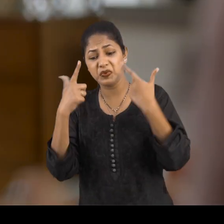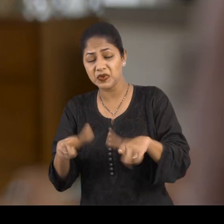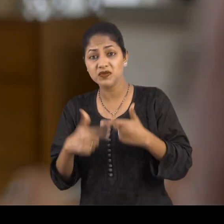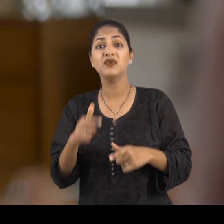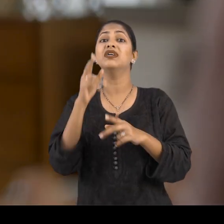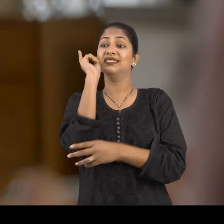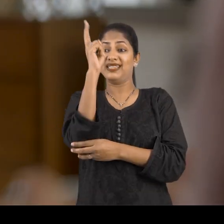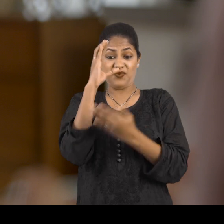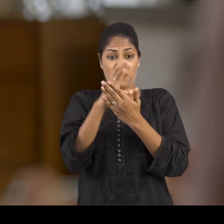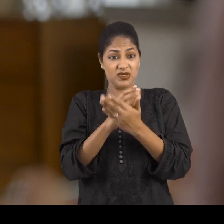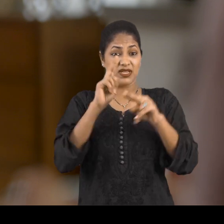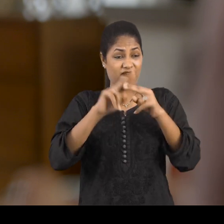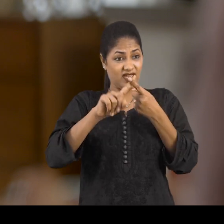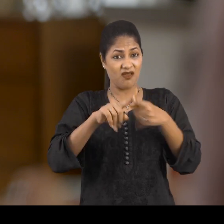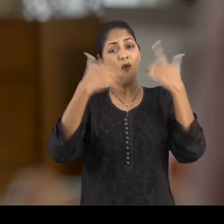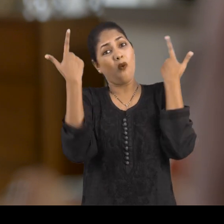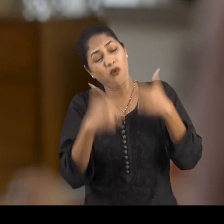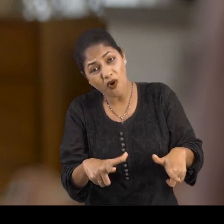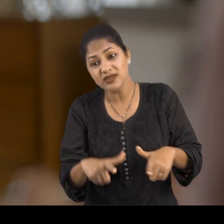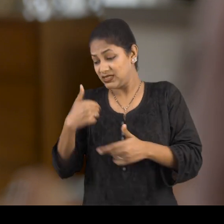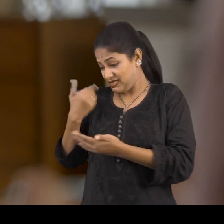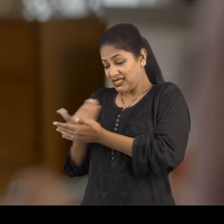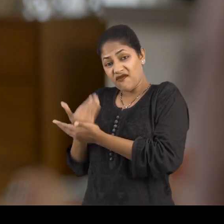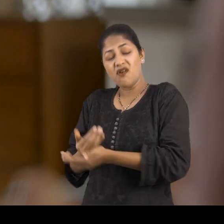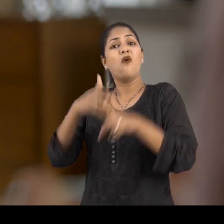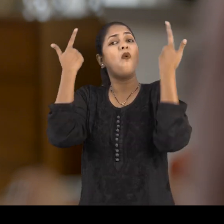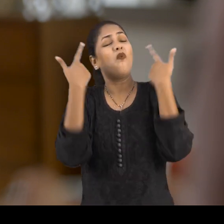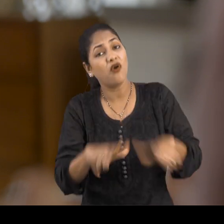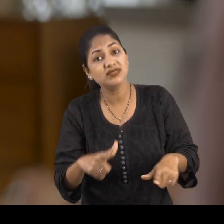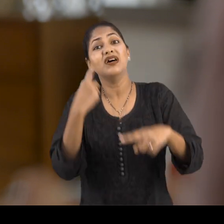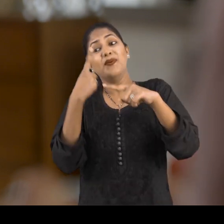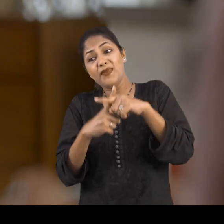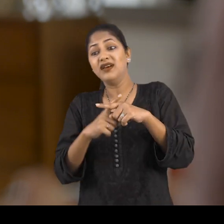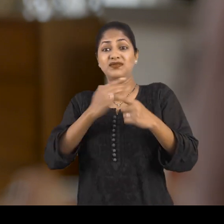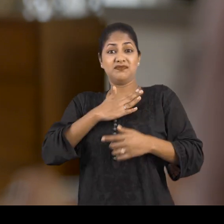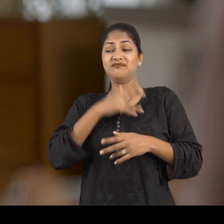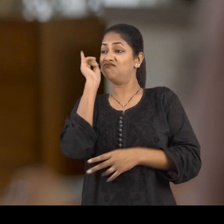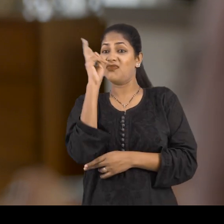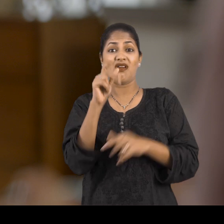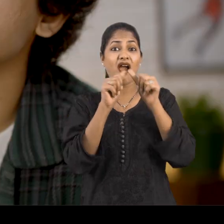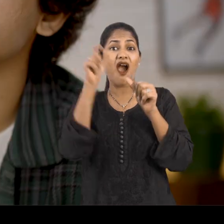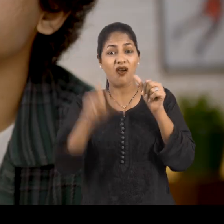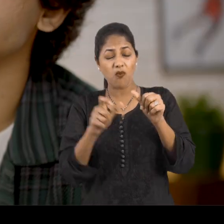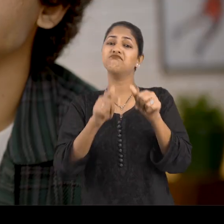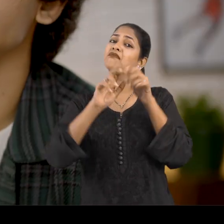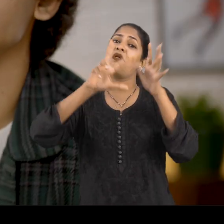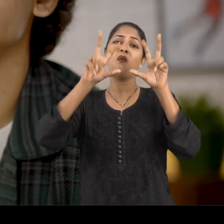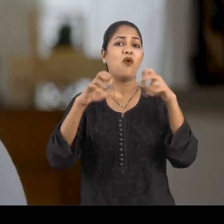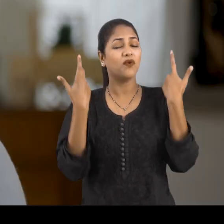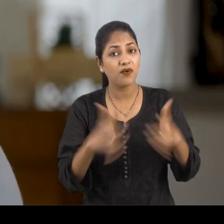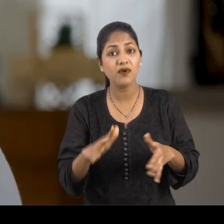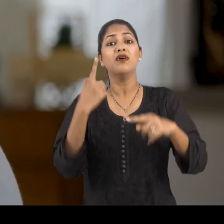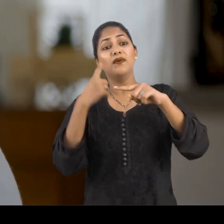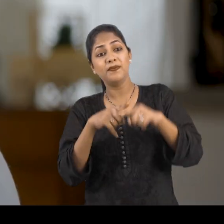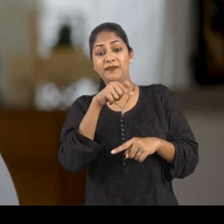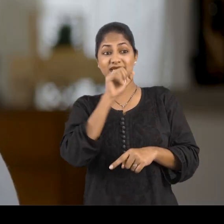பார்த்துட்டேன். ட்ரேடிங் கோர்ஸ் ஃபீஸும் வேஸ்ட் ஆயிடுச்சு. என்னோட எல்லா சேவிங்ஸும் மொத்தமா போயிடுச்சு. இப்போ என்னோட ட்ரேடிங் அக்கௌண்ட்டே லாக் ஆயிடுச்சு.